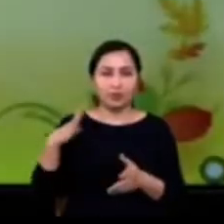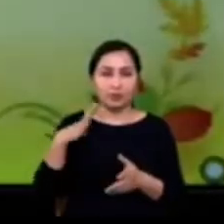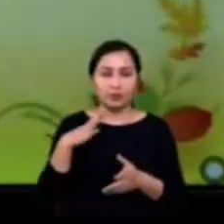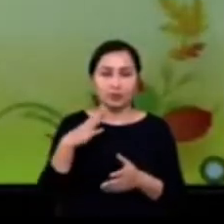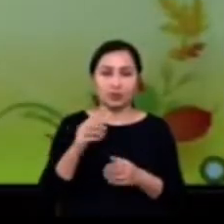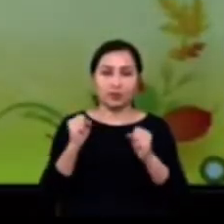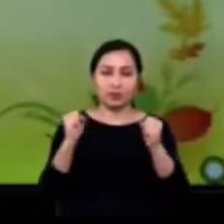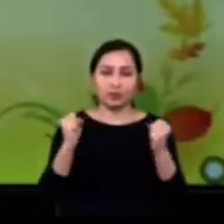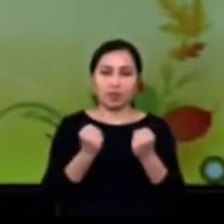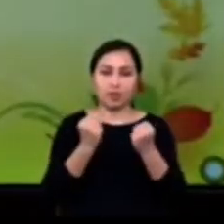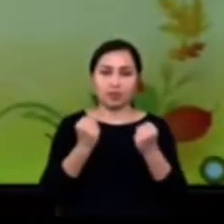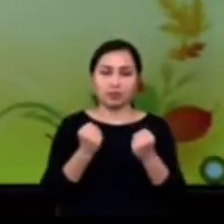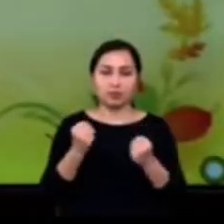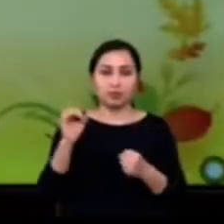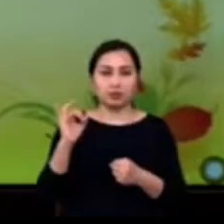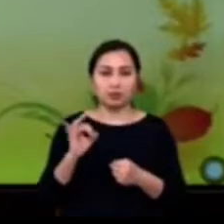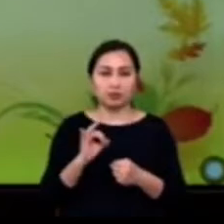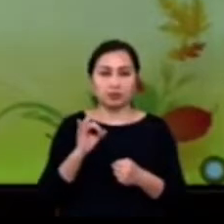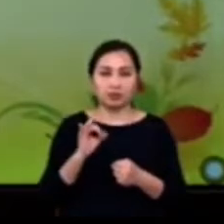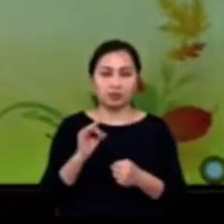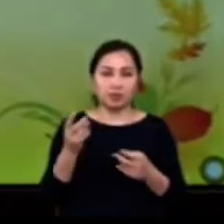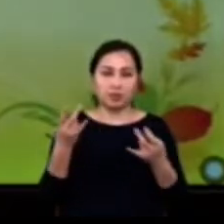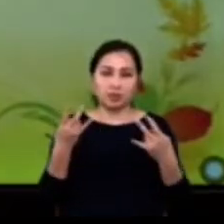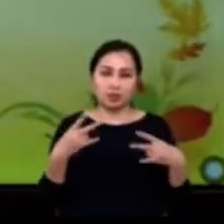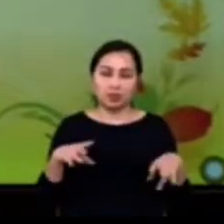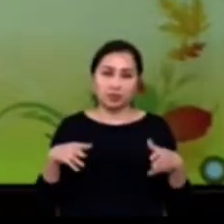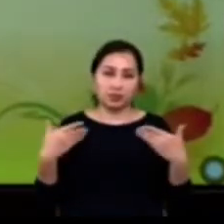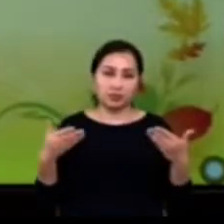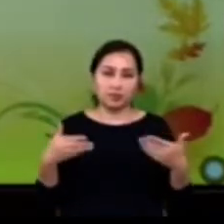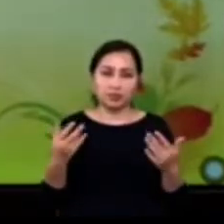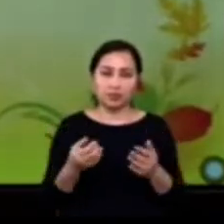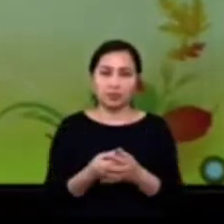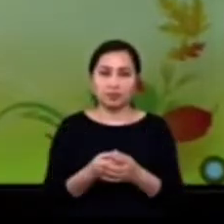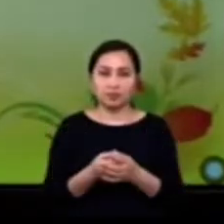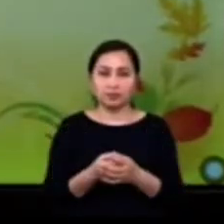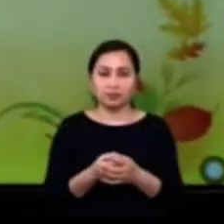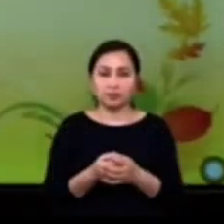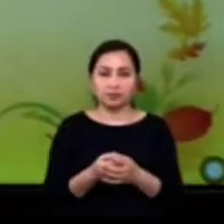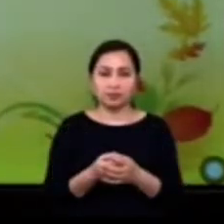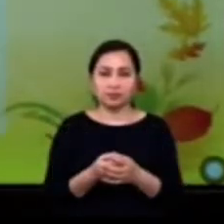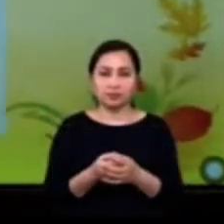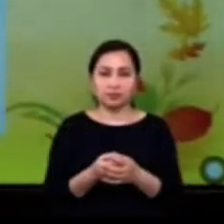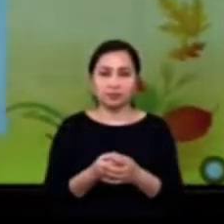Бывает холодной и неприветливой.